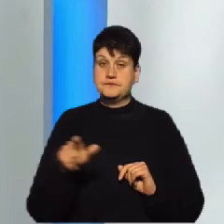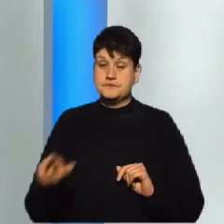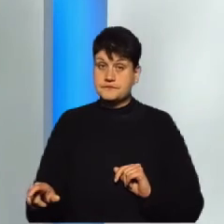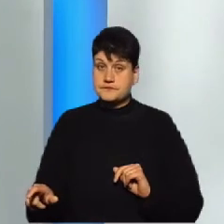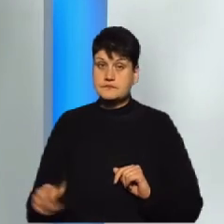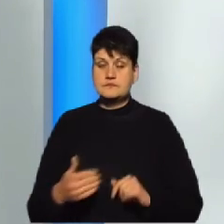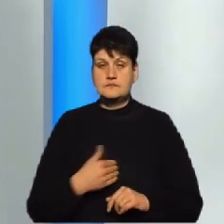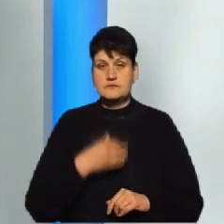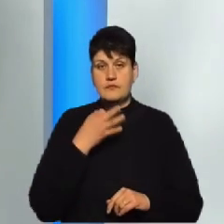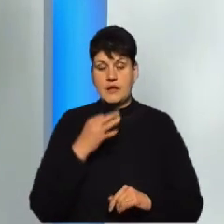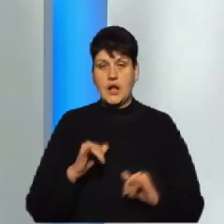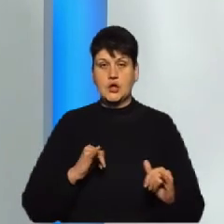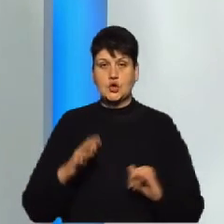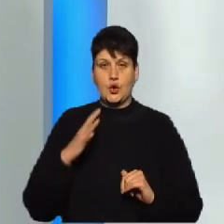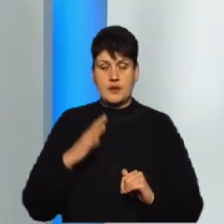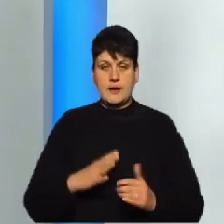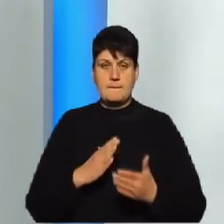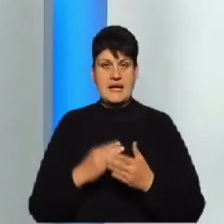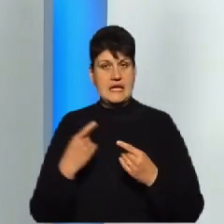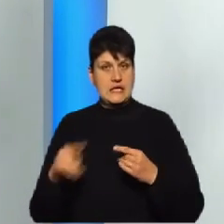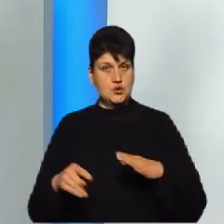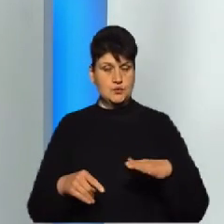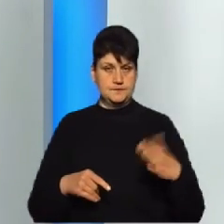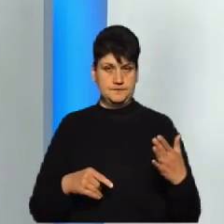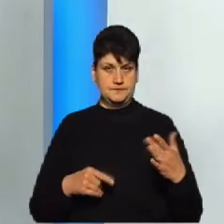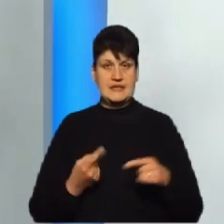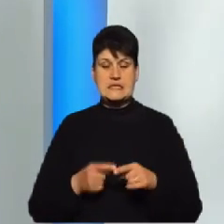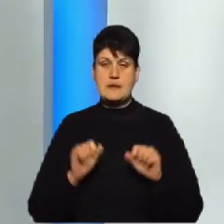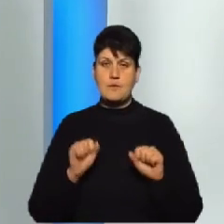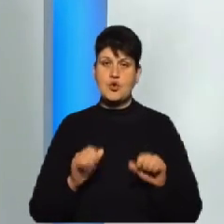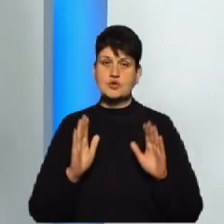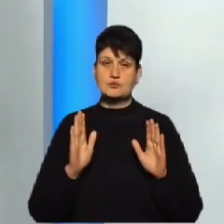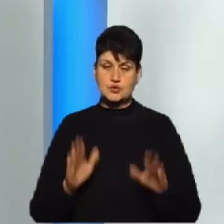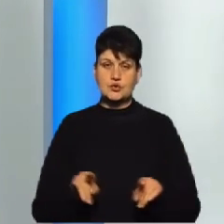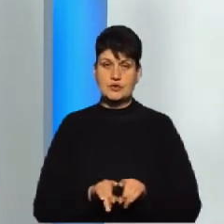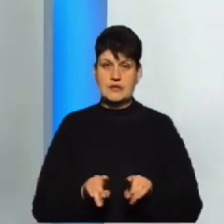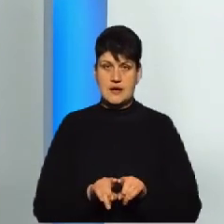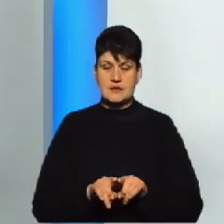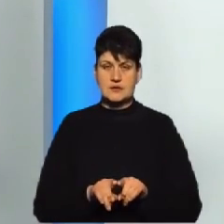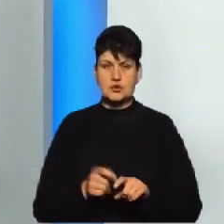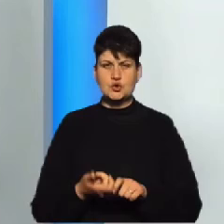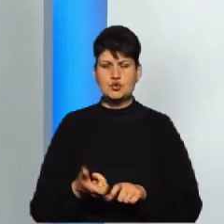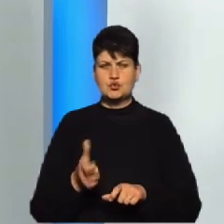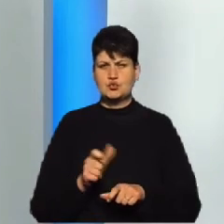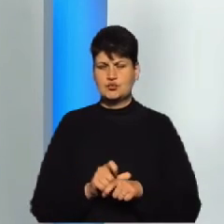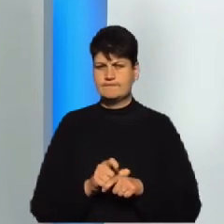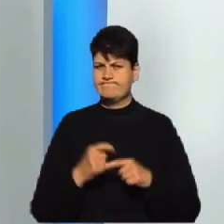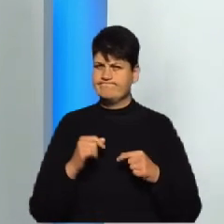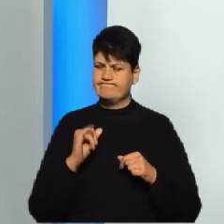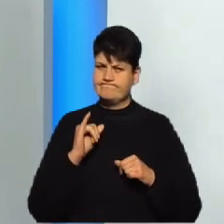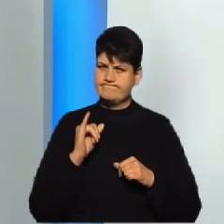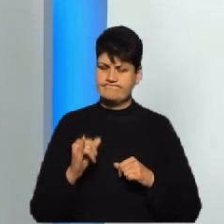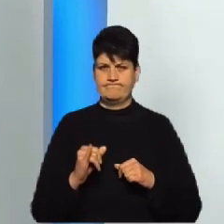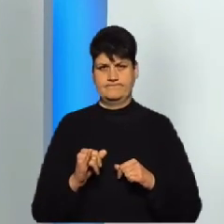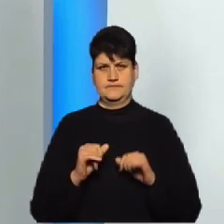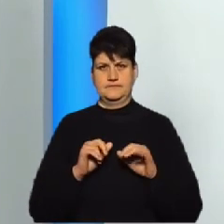має і іншу сторону медалі. Це може бути водночасно і вкрай деструктивне, негативне явище,